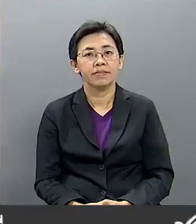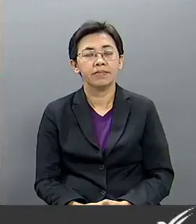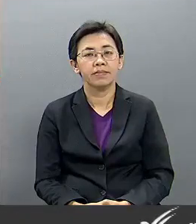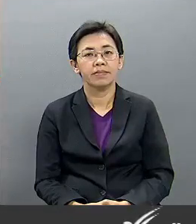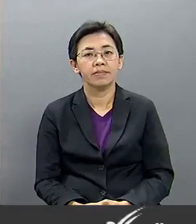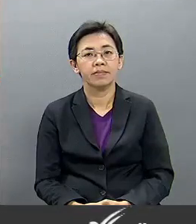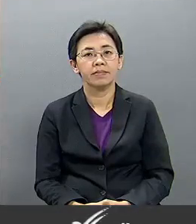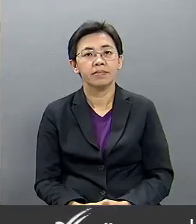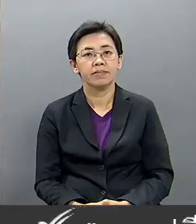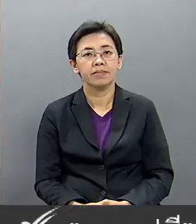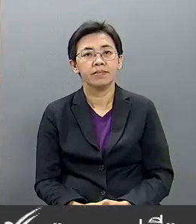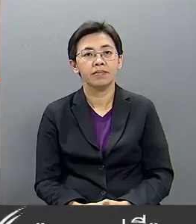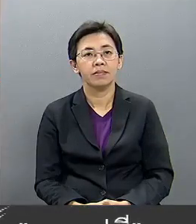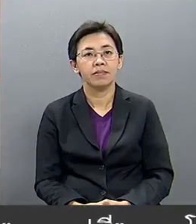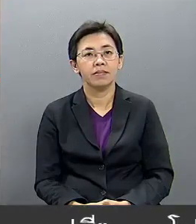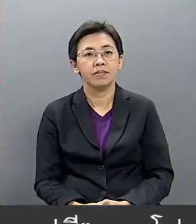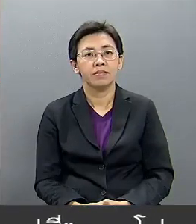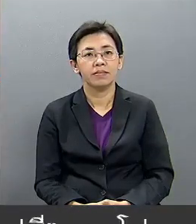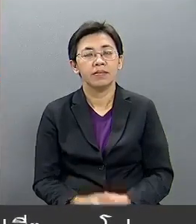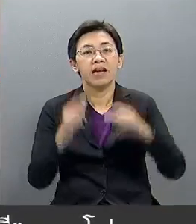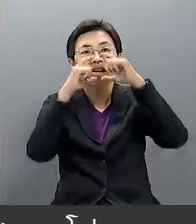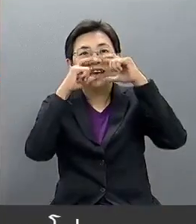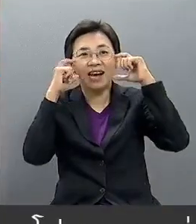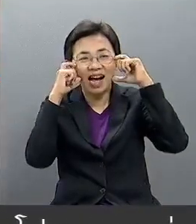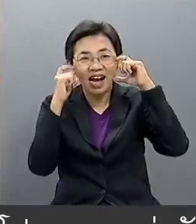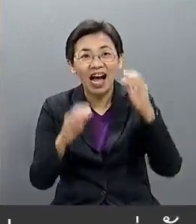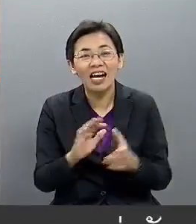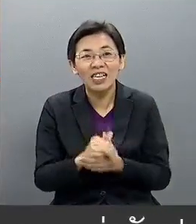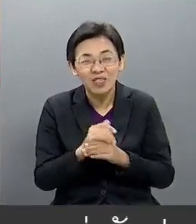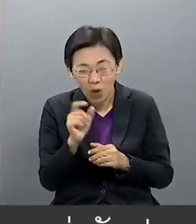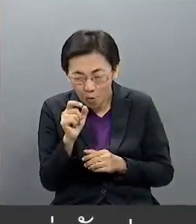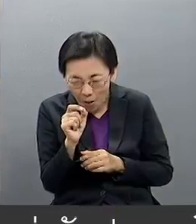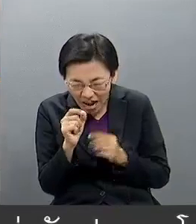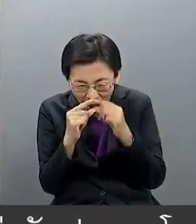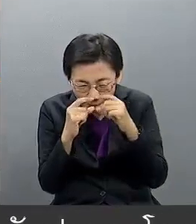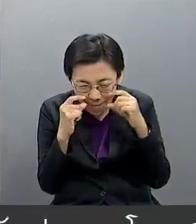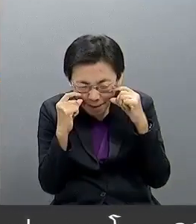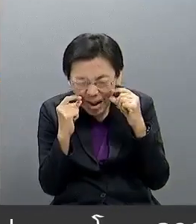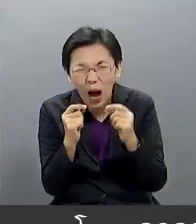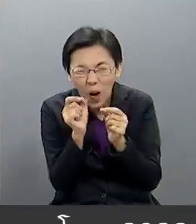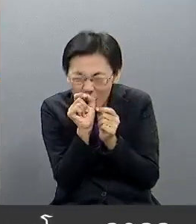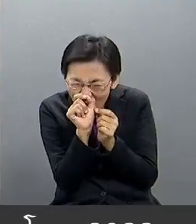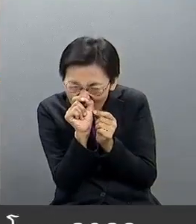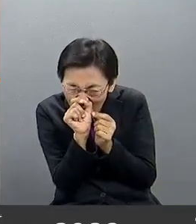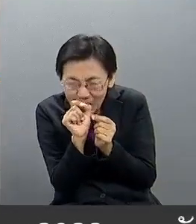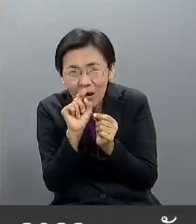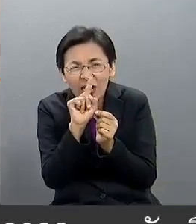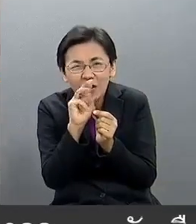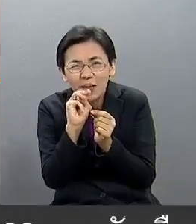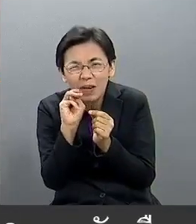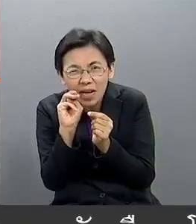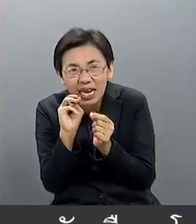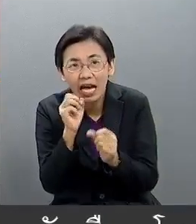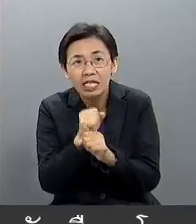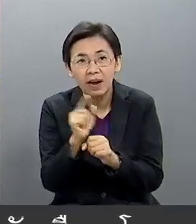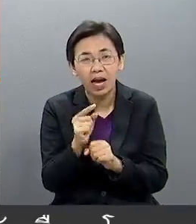หากจะวาดหน้ากากอนามัยให้มดตัวจิ๋วก็ต้องไซส์เล็กกว่า1มิลลิเมตรหากวีรชัยบานไทยสงทำได้ด้วยตาเปล่าเพียง